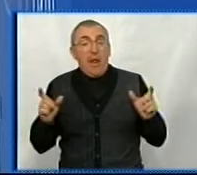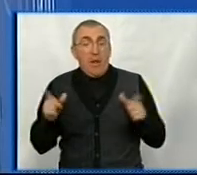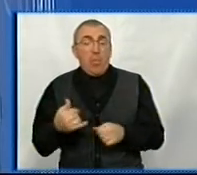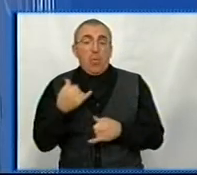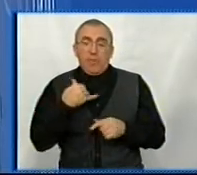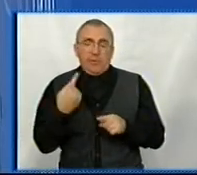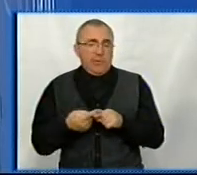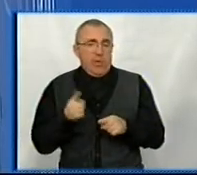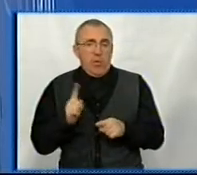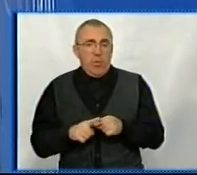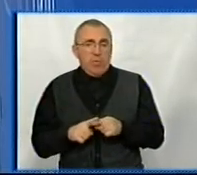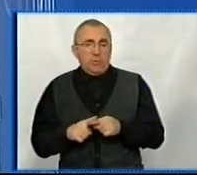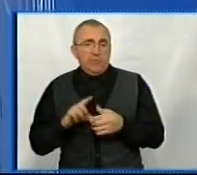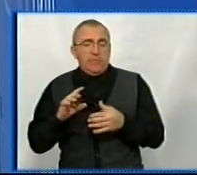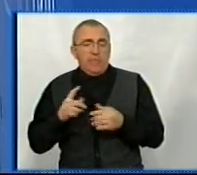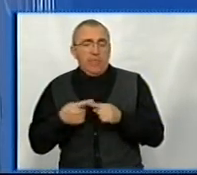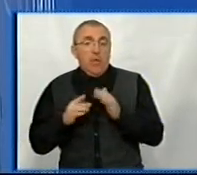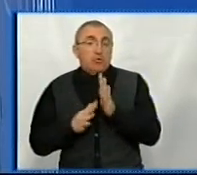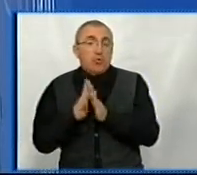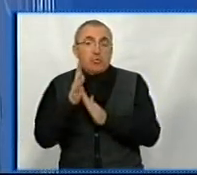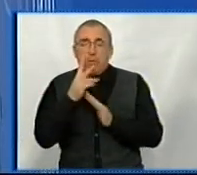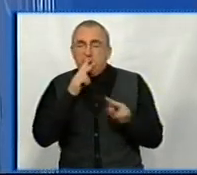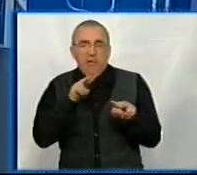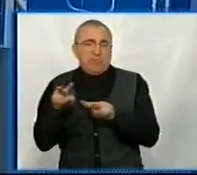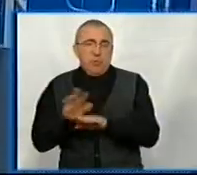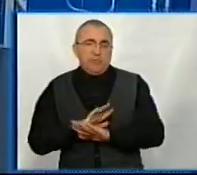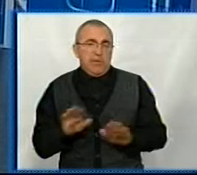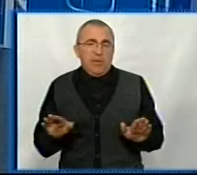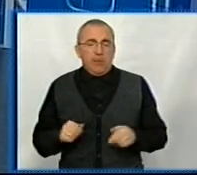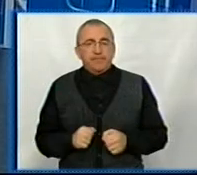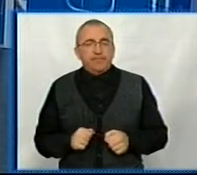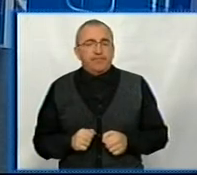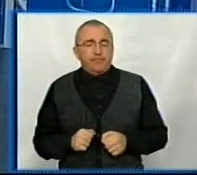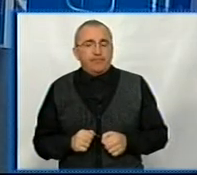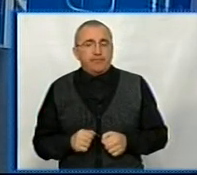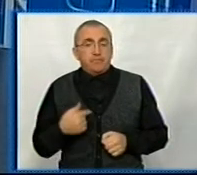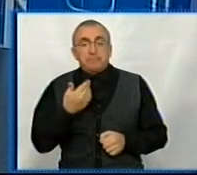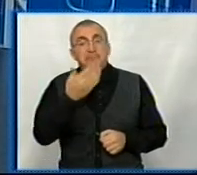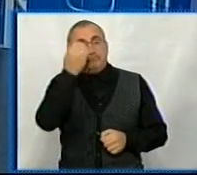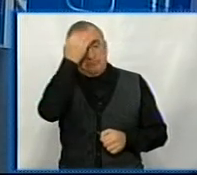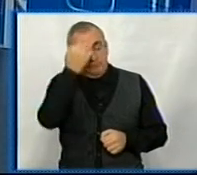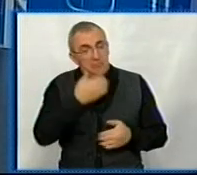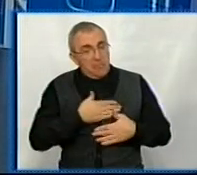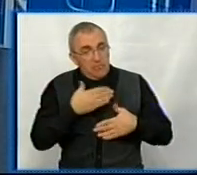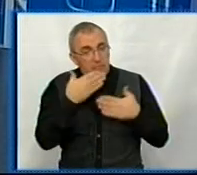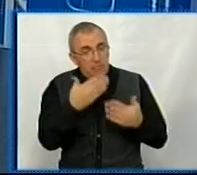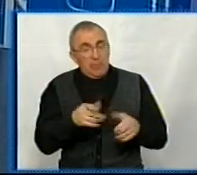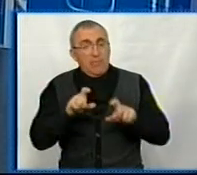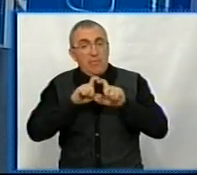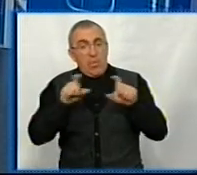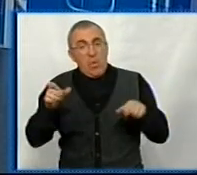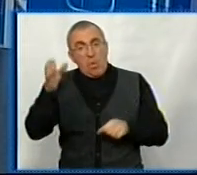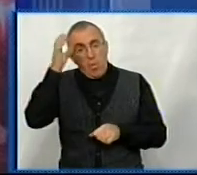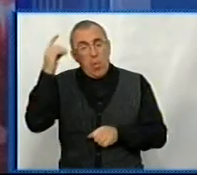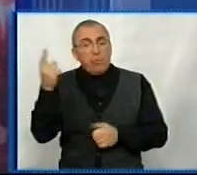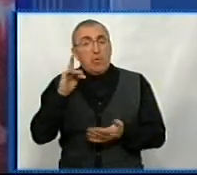нас такого зростання не спостерігається. Я вам дякую. У закладах освіти